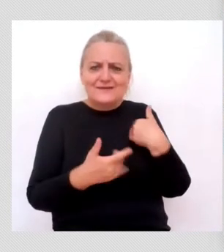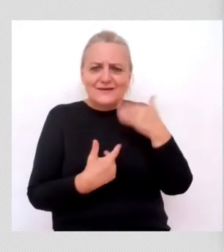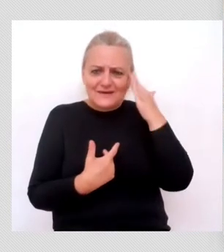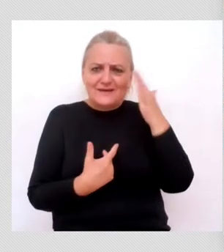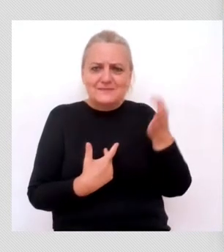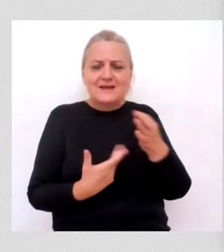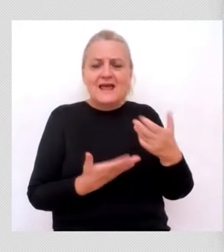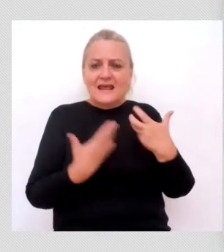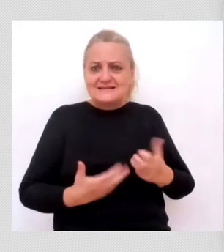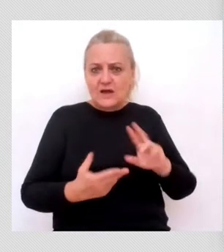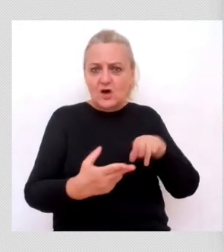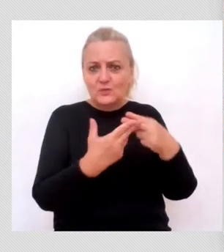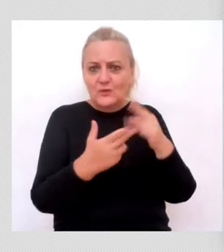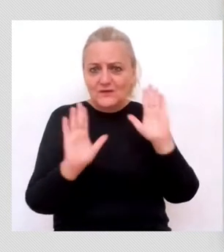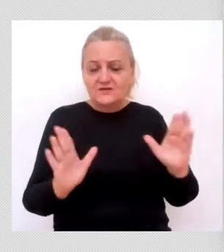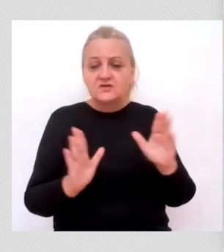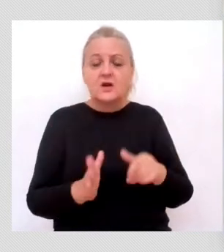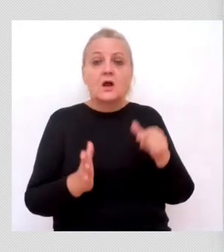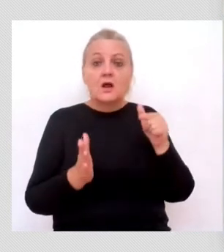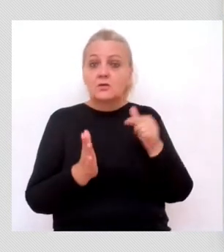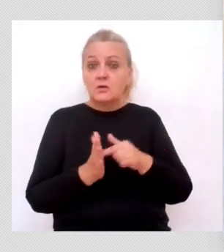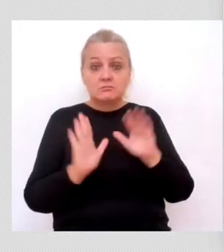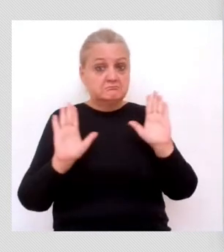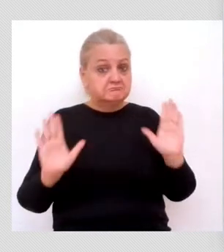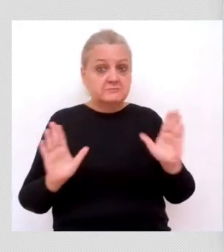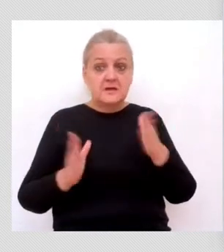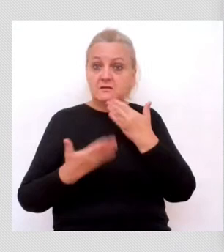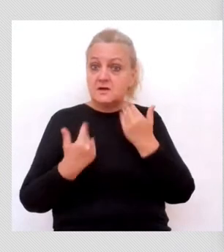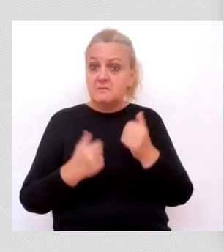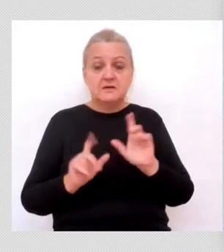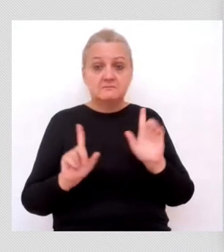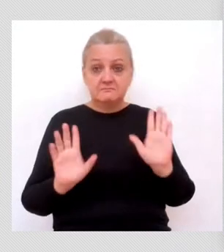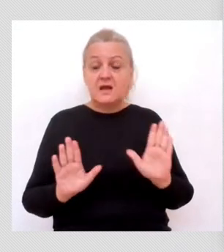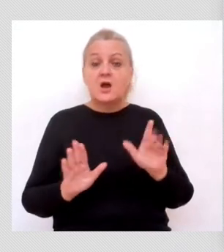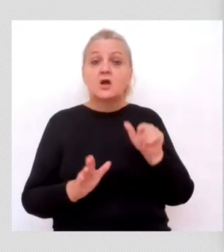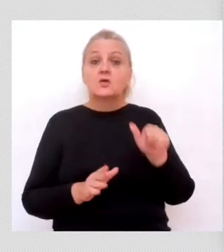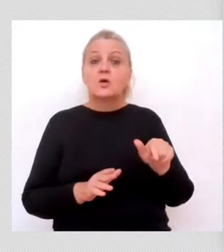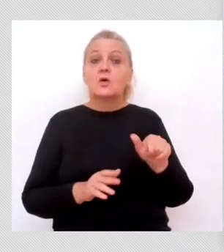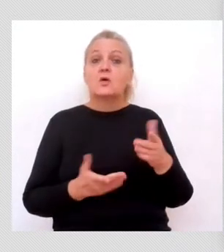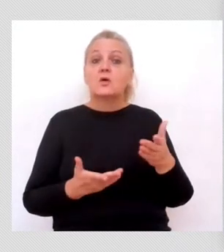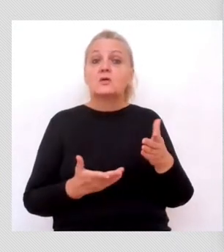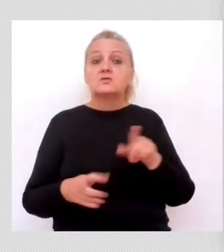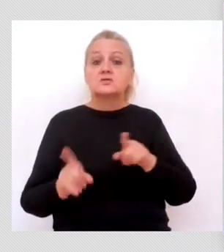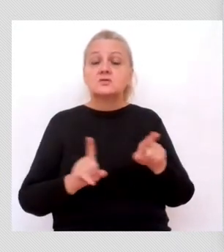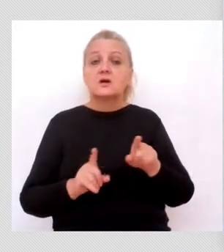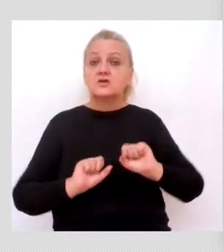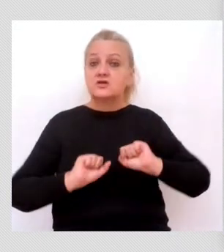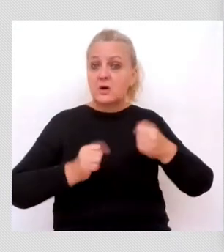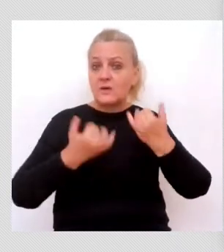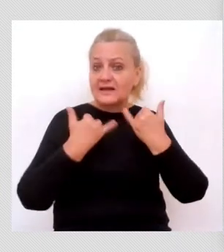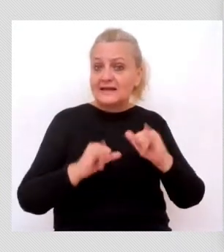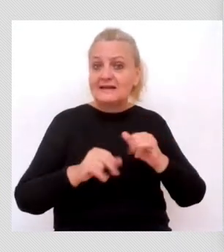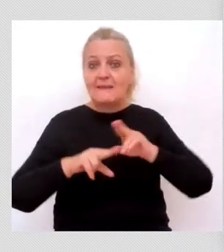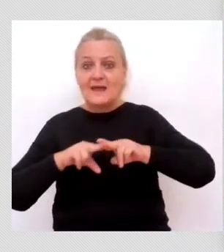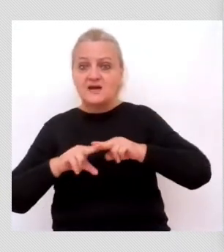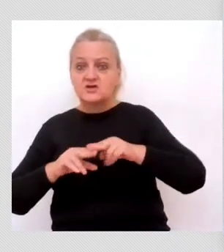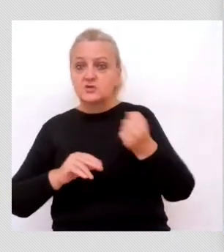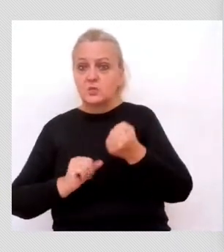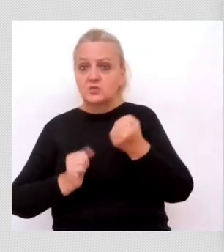chcę na nie odpowiedzieć. To tego nie implikuje, wręcz przeciwnie, to implikuje, że wtedy po prostu trzeba inaczej działać, trzeba inne narzędzia